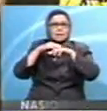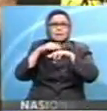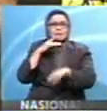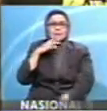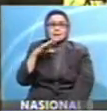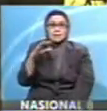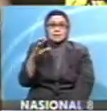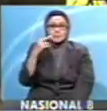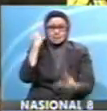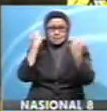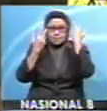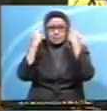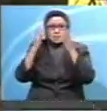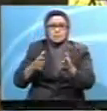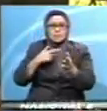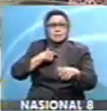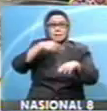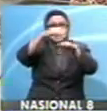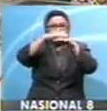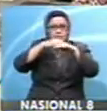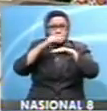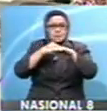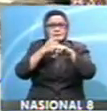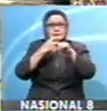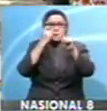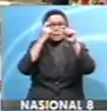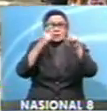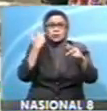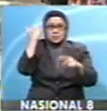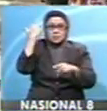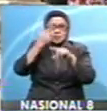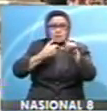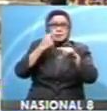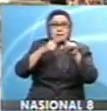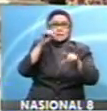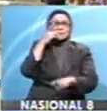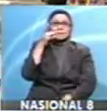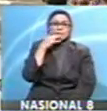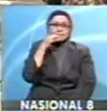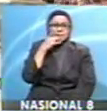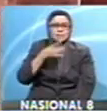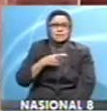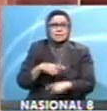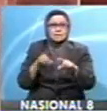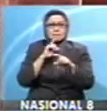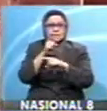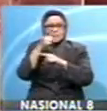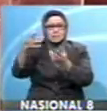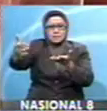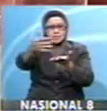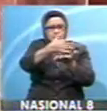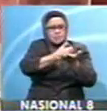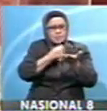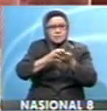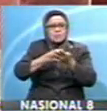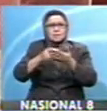Al KH dari Al S kutipan akan disalurkan untuk membantu penduduk terjejas banjir di merapuh Pahang pada 5